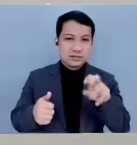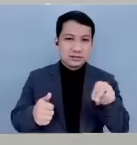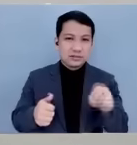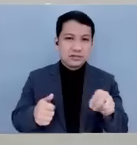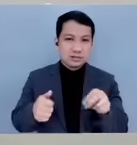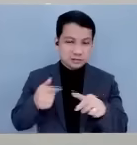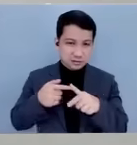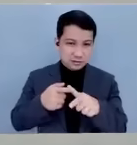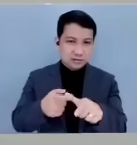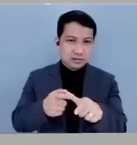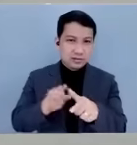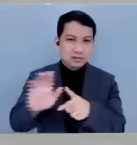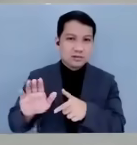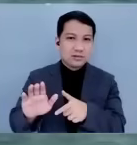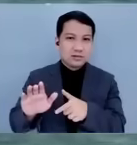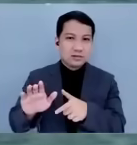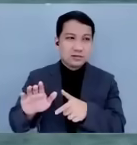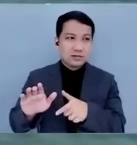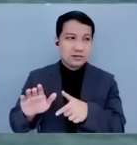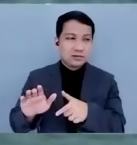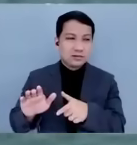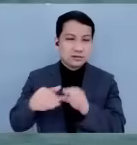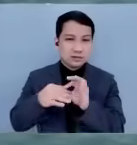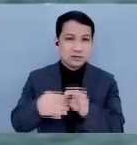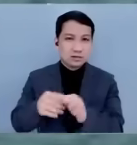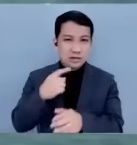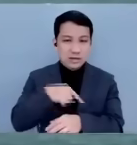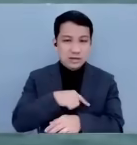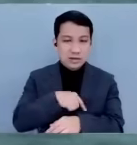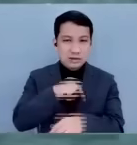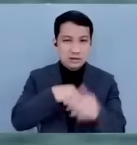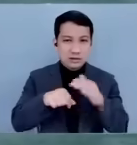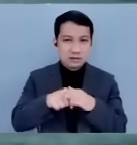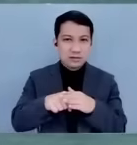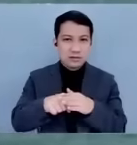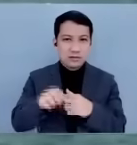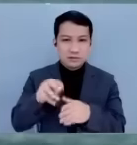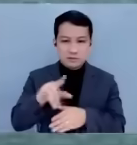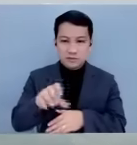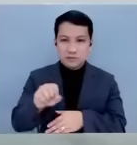nagpaunahan habang lumilipad sa ibabaw ng dagat. Mala Marvel